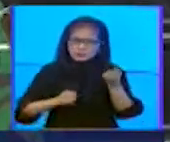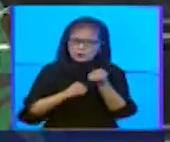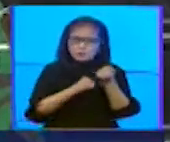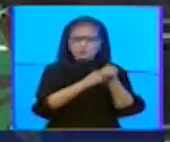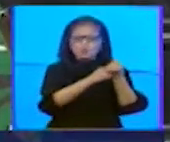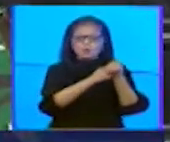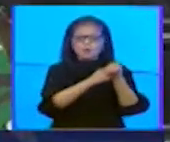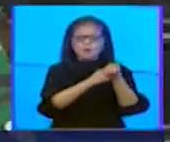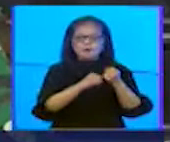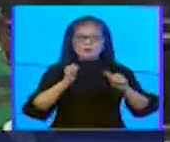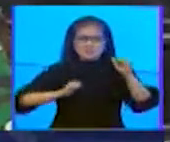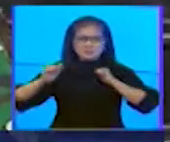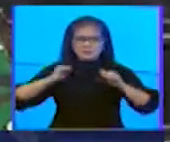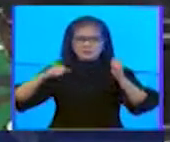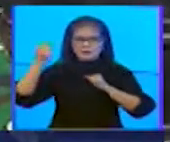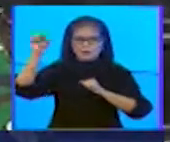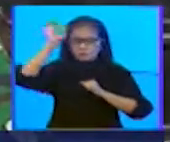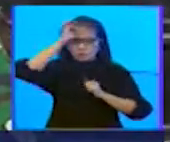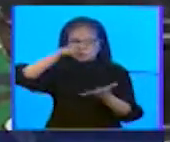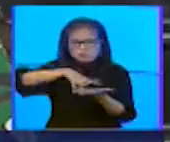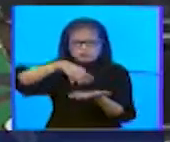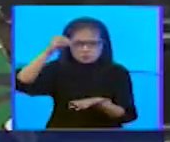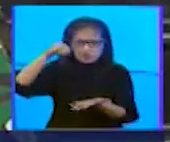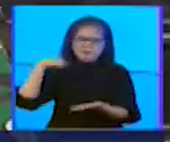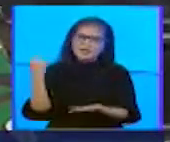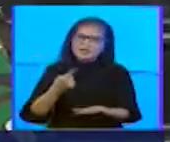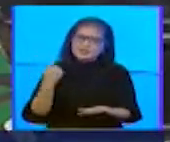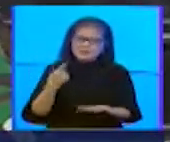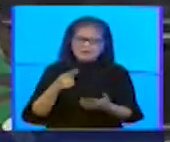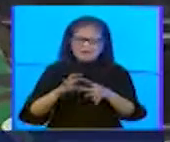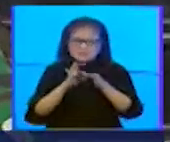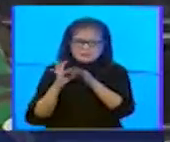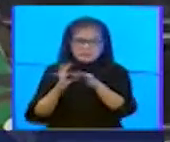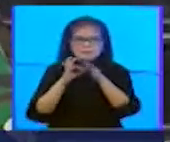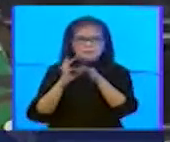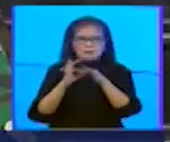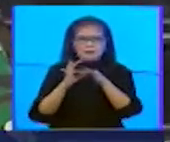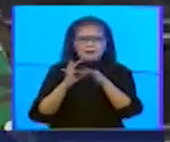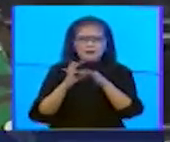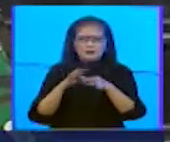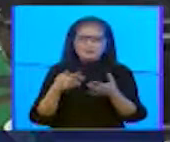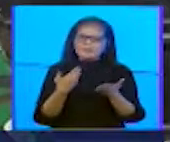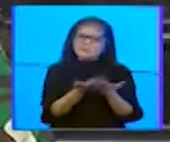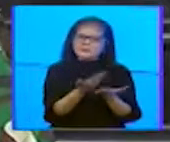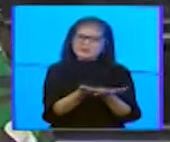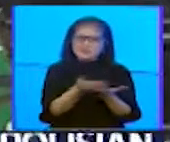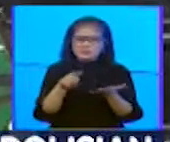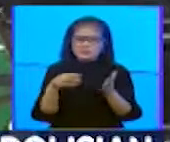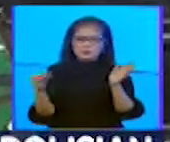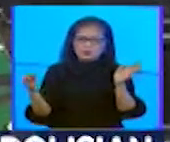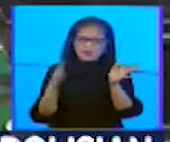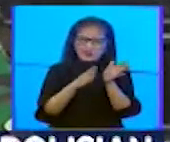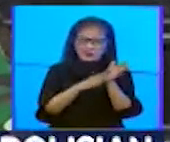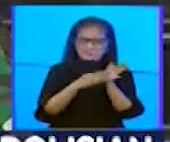oleh Polda Metro Jaya kami Solid dan saya minta yang disebutkan tadi Mrs